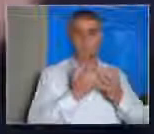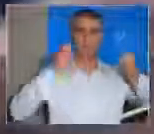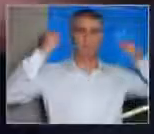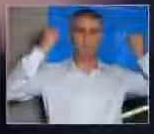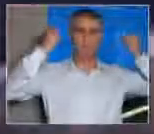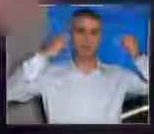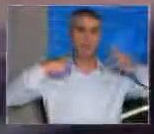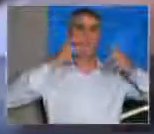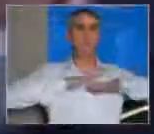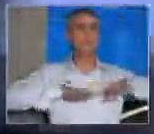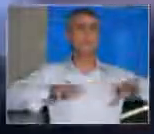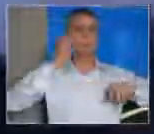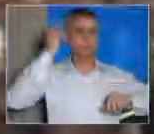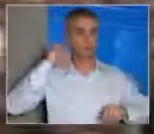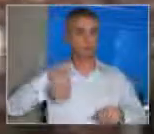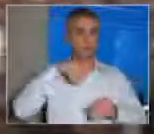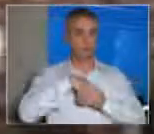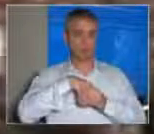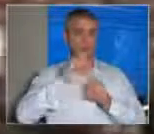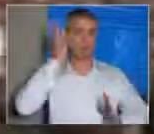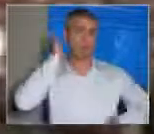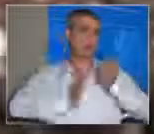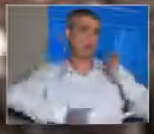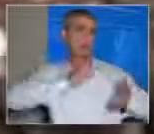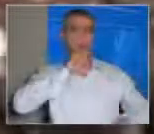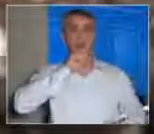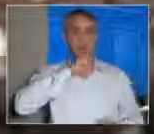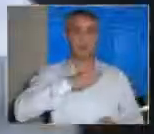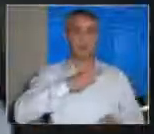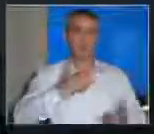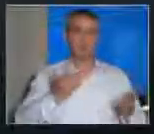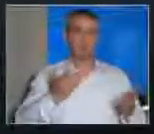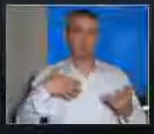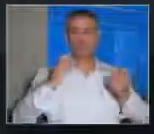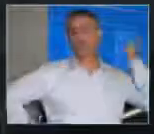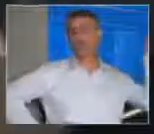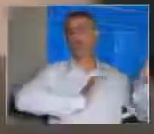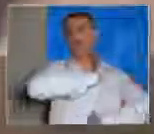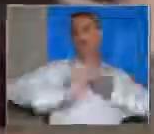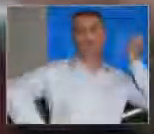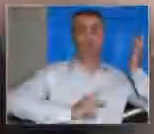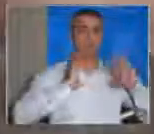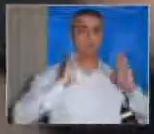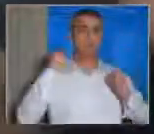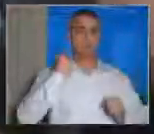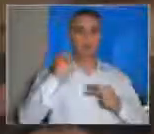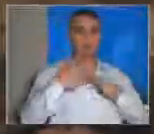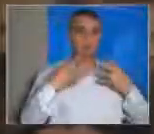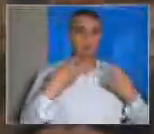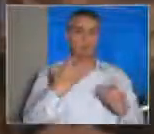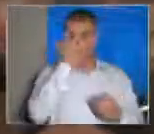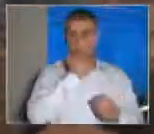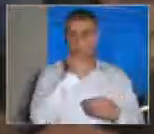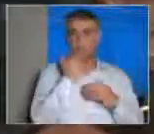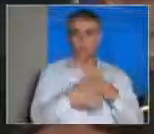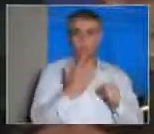הפגנות יום האדמה שהיו צריכות להיות מאוד אלימות, ודובר על זה שיהיו התפרעויות מאוד חריפות על הגדר. חמאס